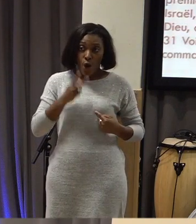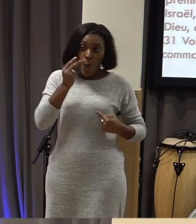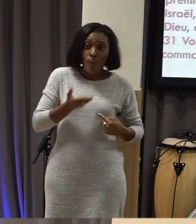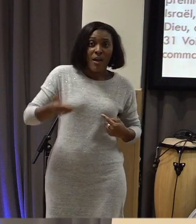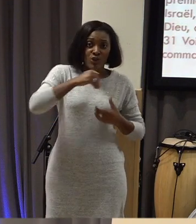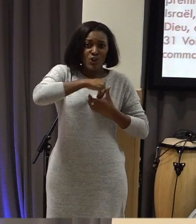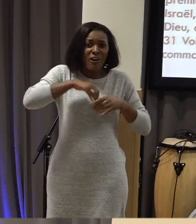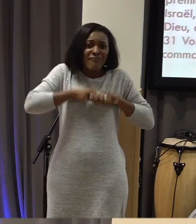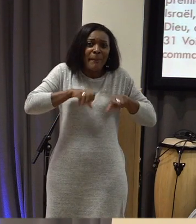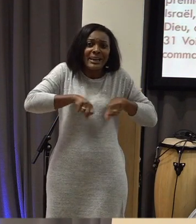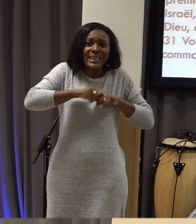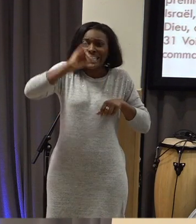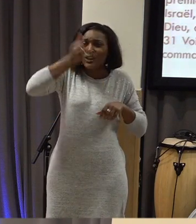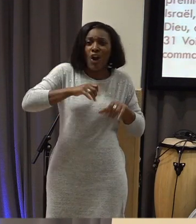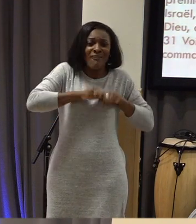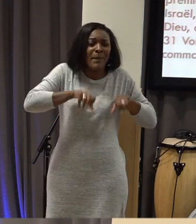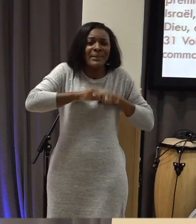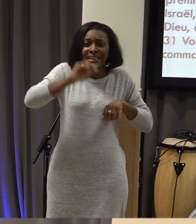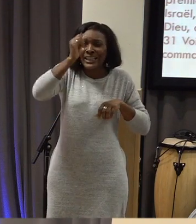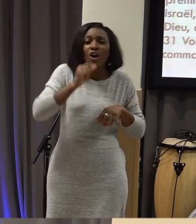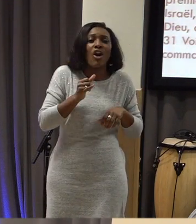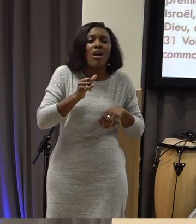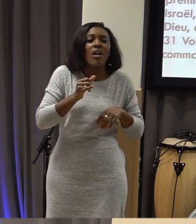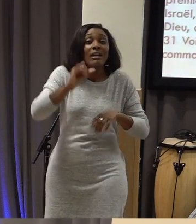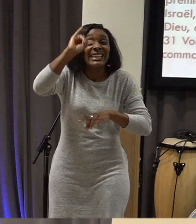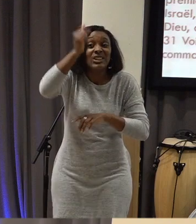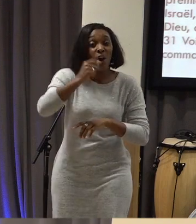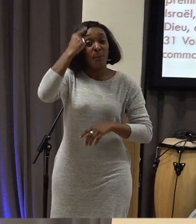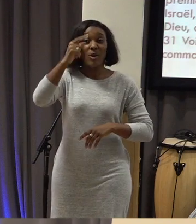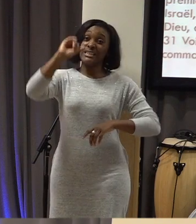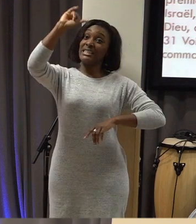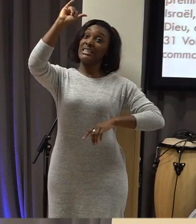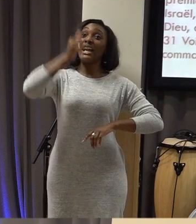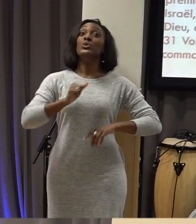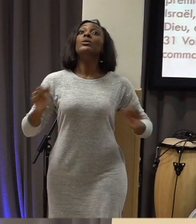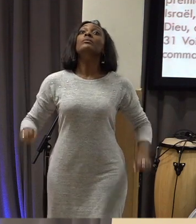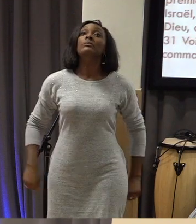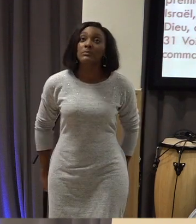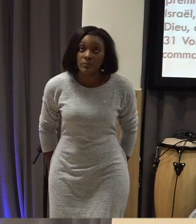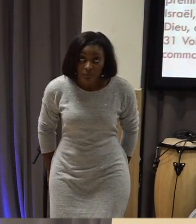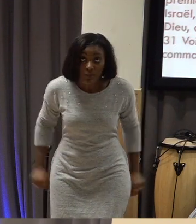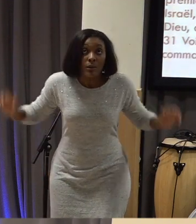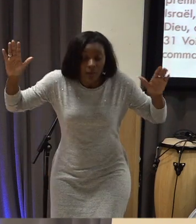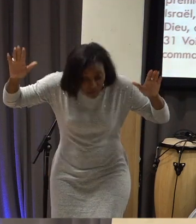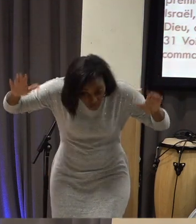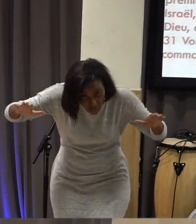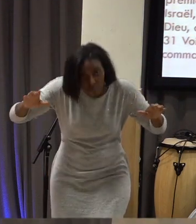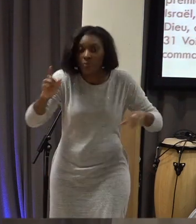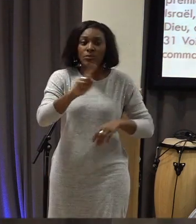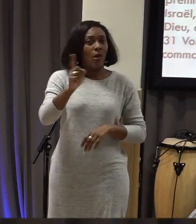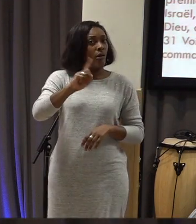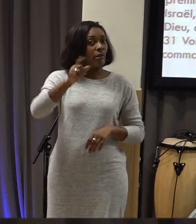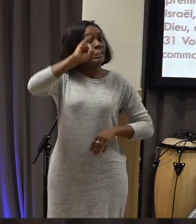la plupart d'entre nous, le mot idole évoque une statue au sens propre devant laquelle on se courbe. Mais l'idolâtrie